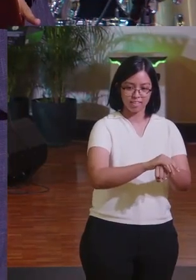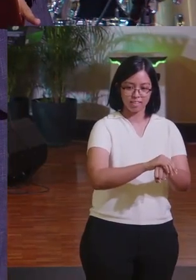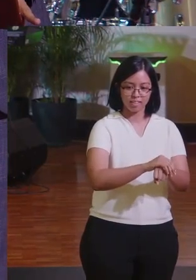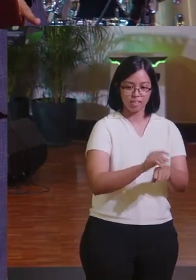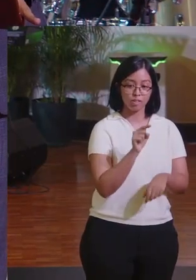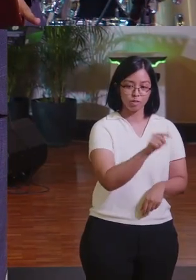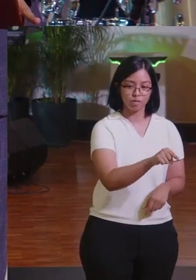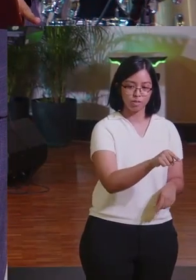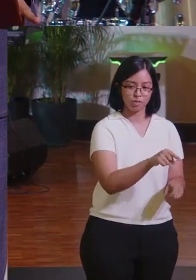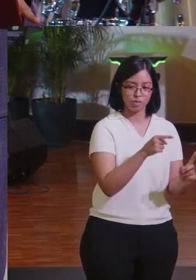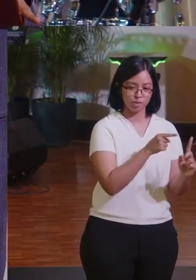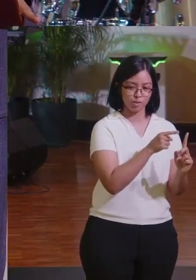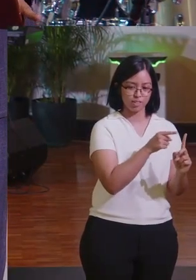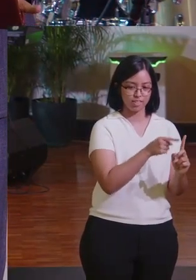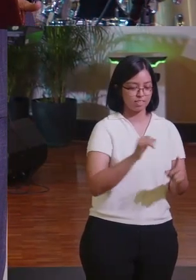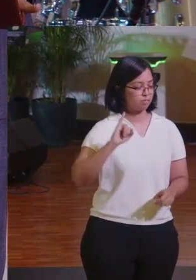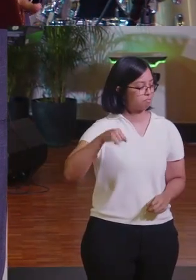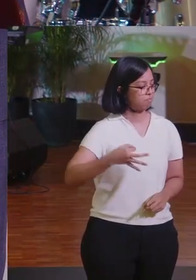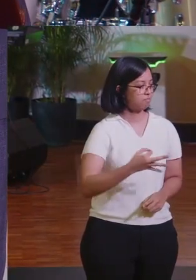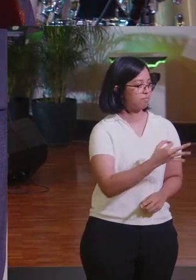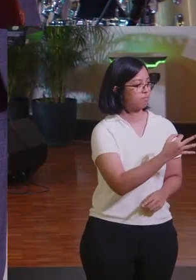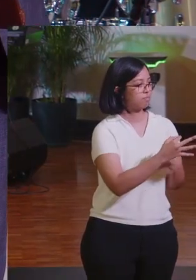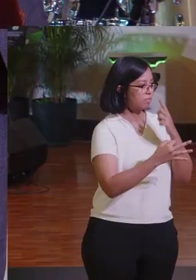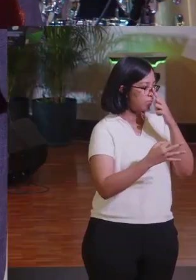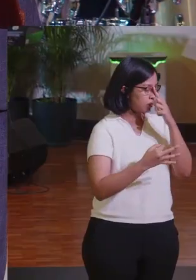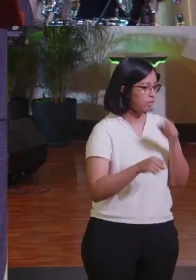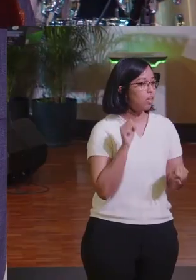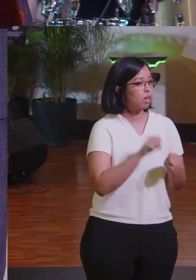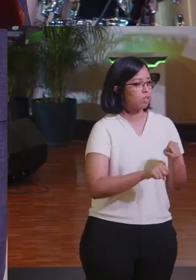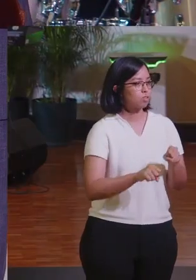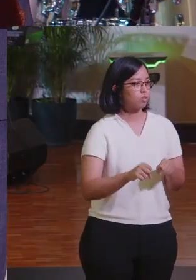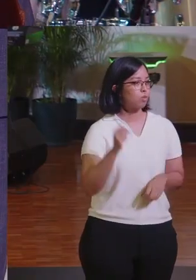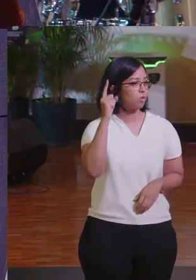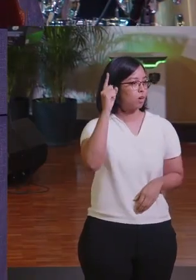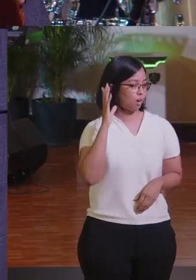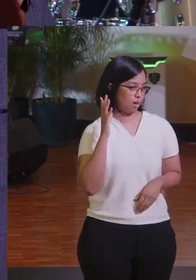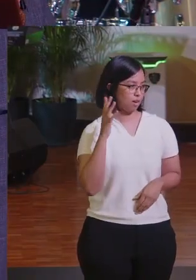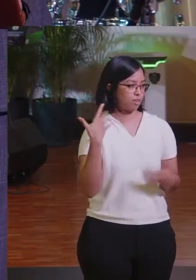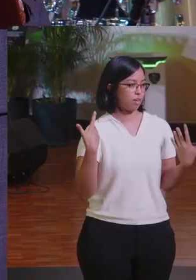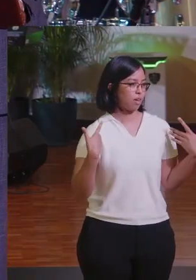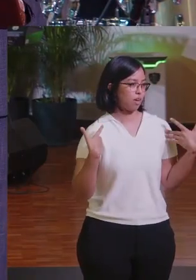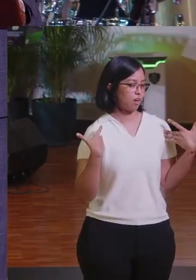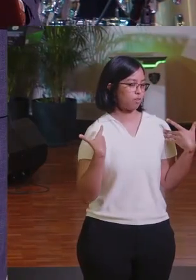siya. In other words, ang Panginoon po ay may kapangyarihan